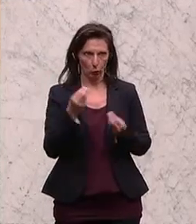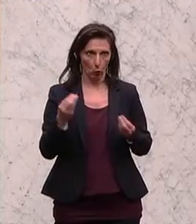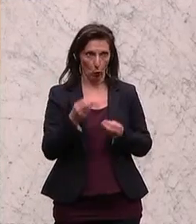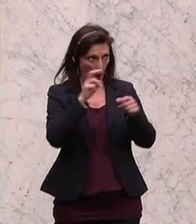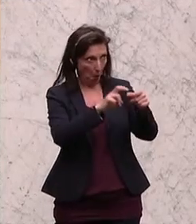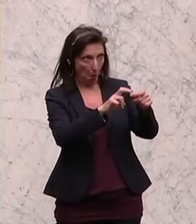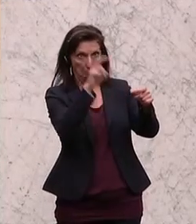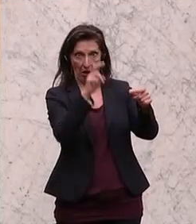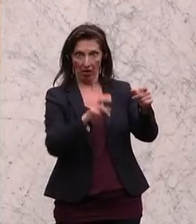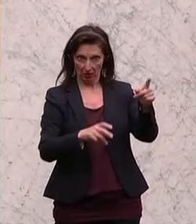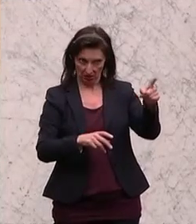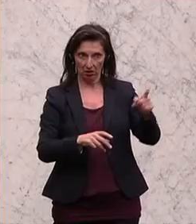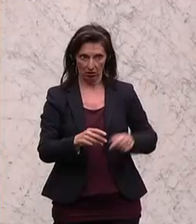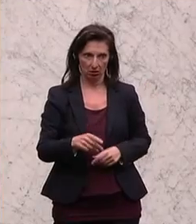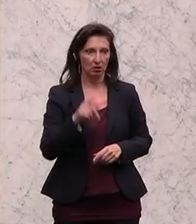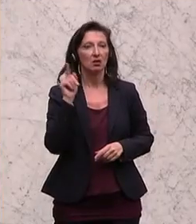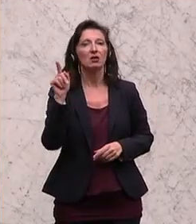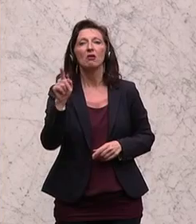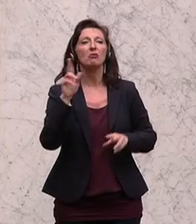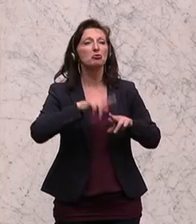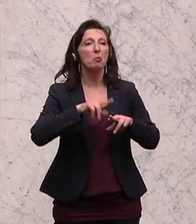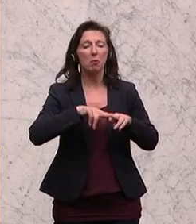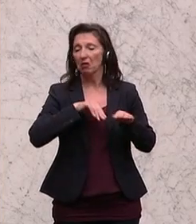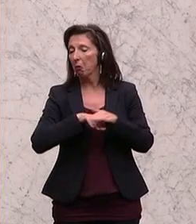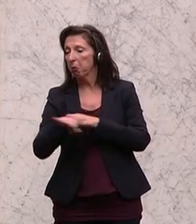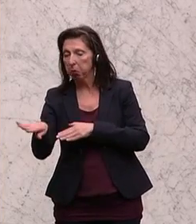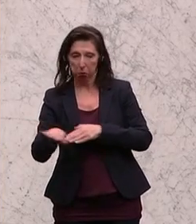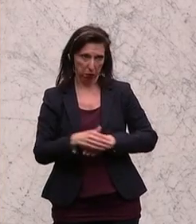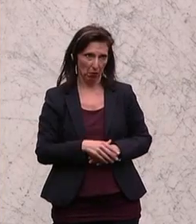geschlichen haben, die ihre Verantwortung überhaupt nicht wahrgenommen haben.